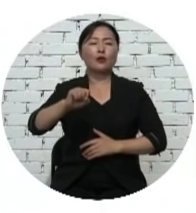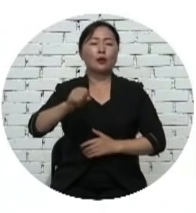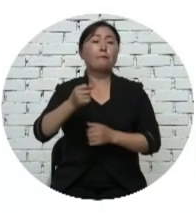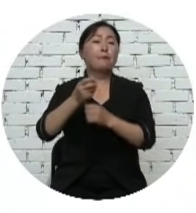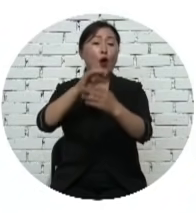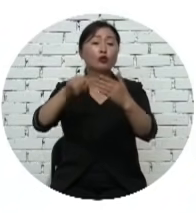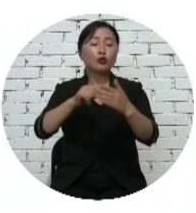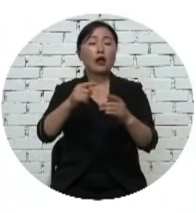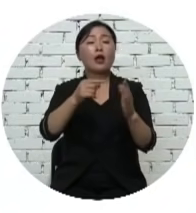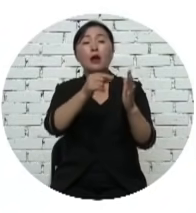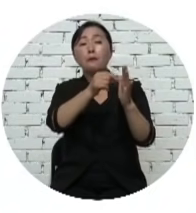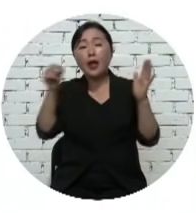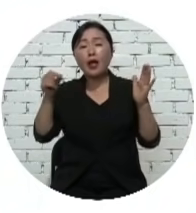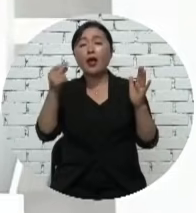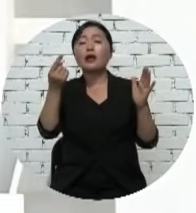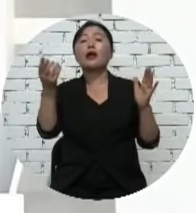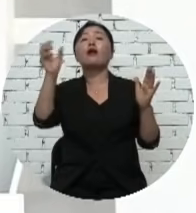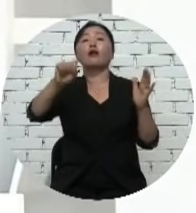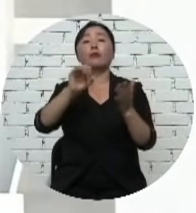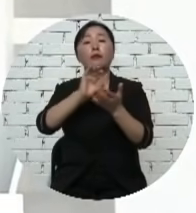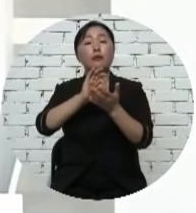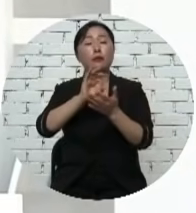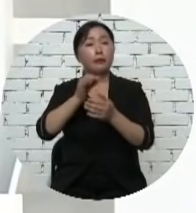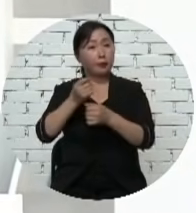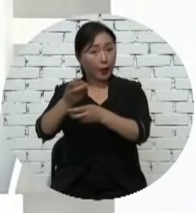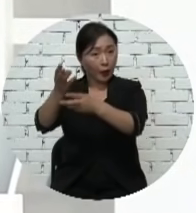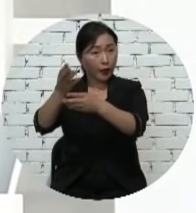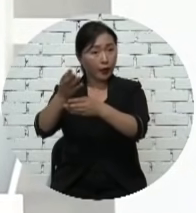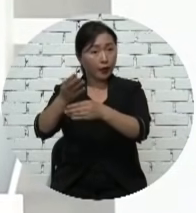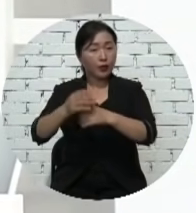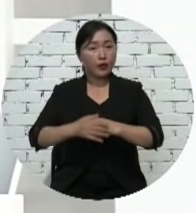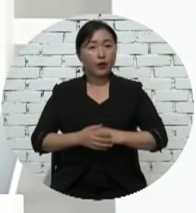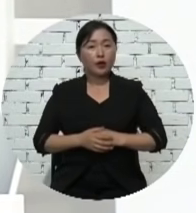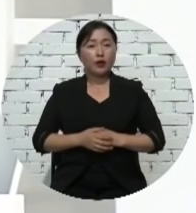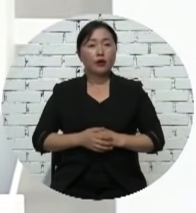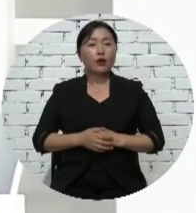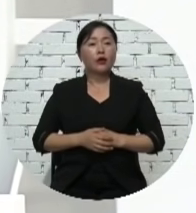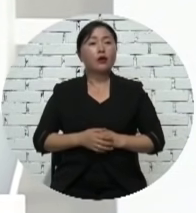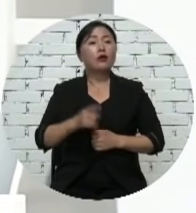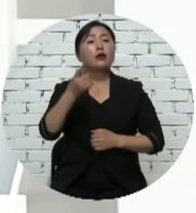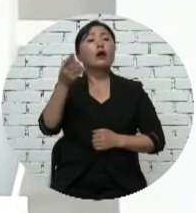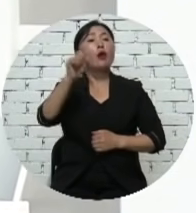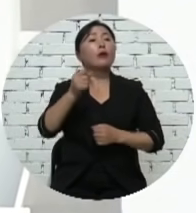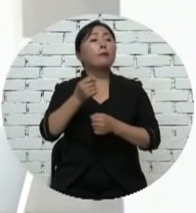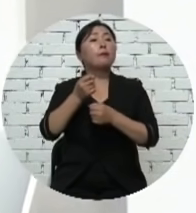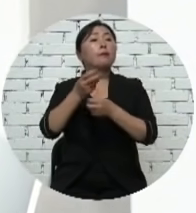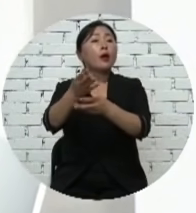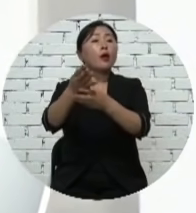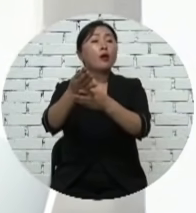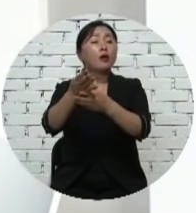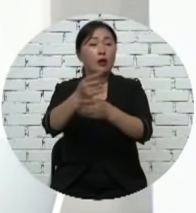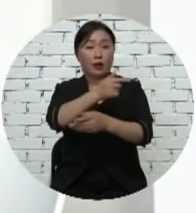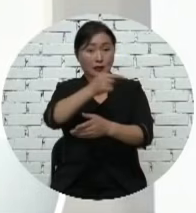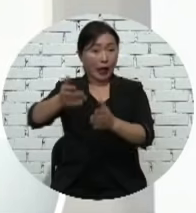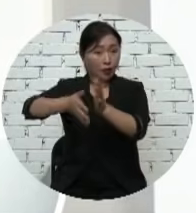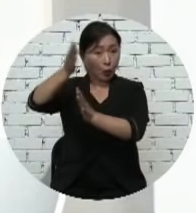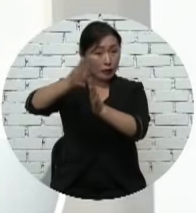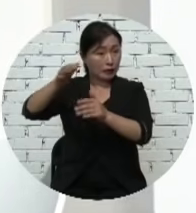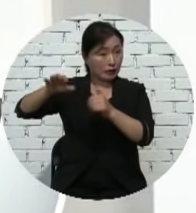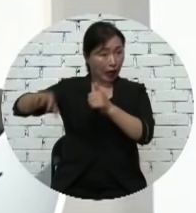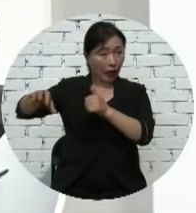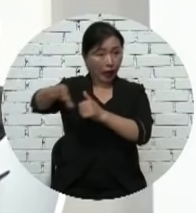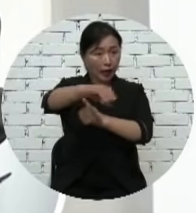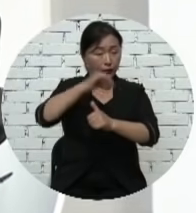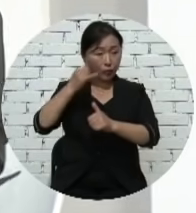활용하자는 것이죠. 네, 그럼 그 1억 평이라는 게 우연히 대도시 근처에 있나요? 1억 평? 그 1억 평이라는 게 우연히 대도시 근처에 있으며